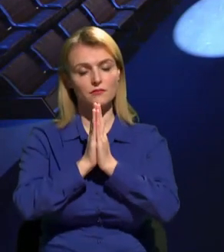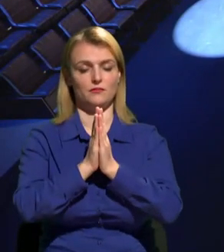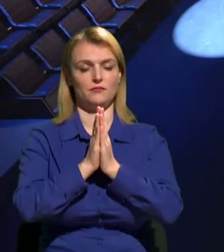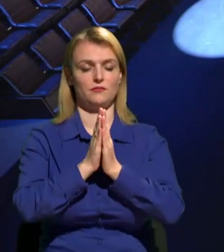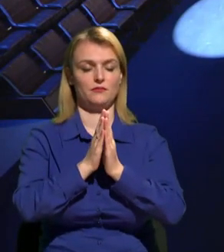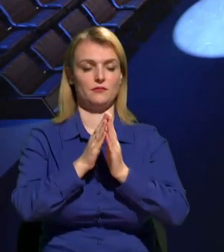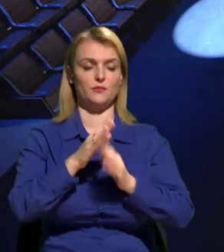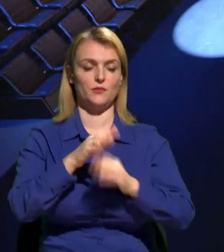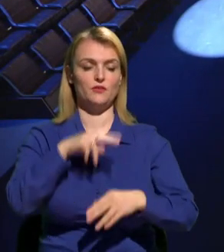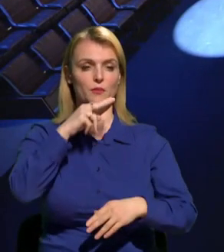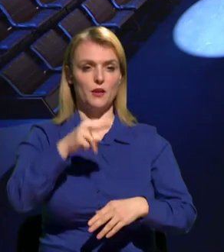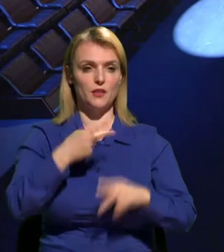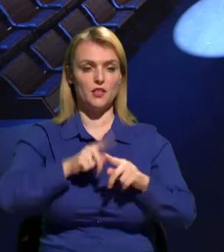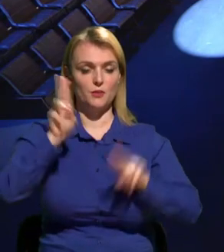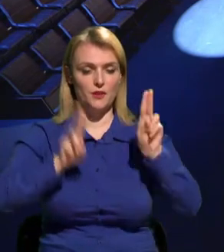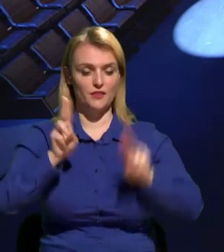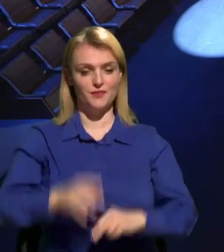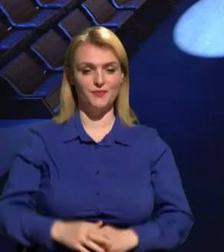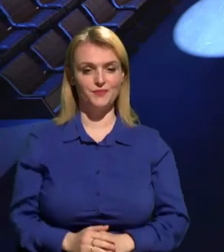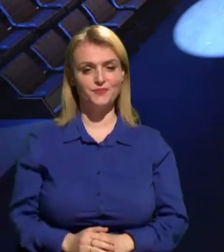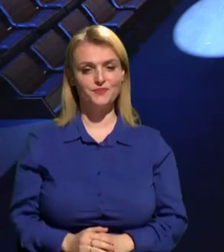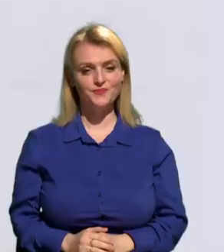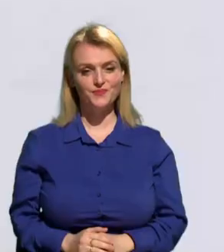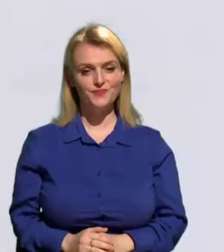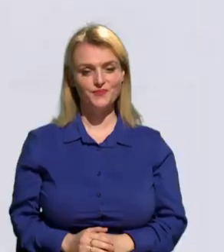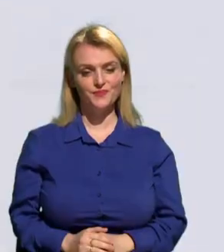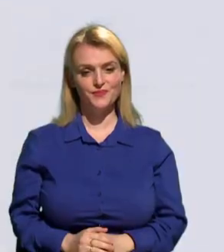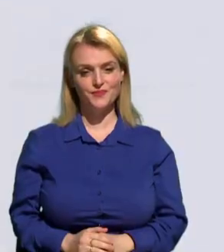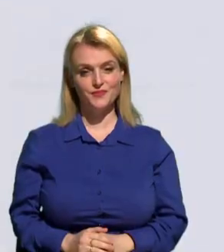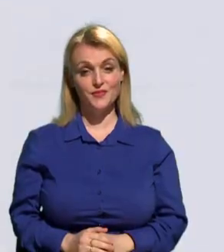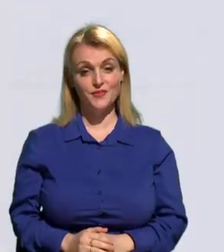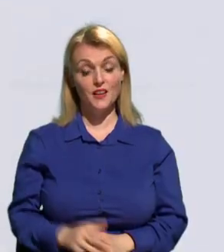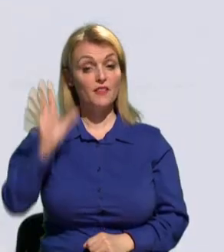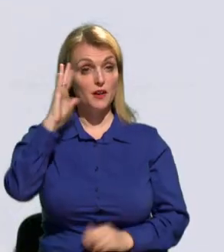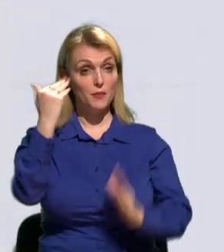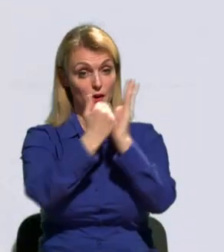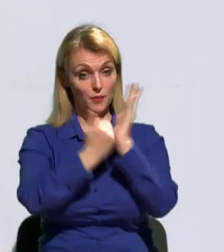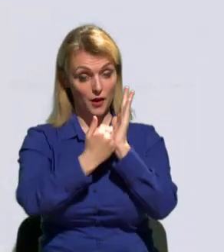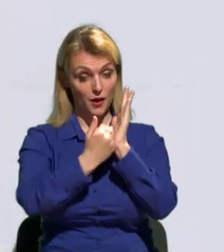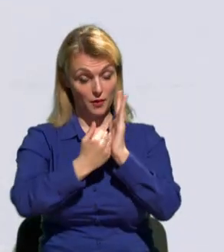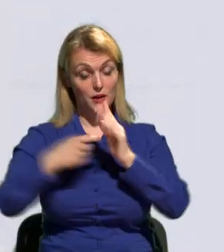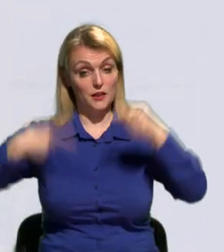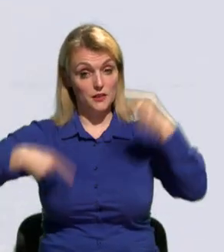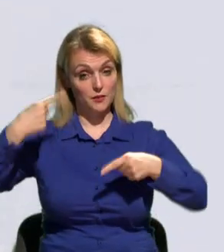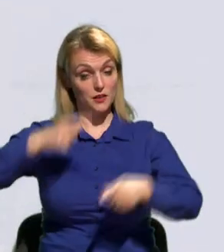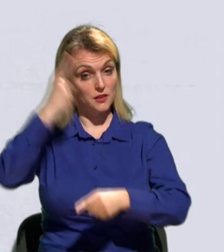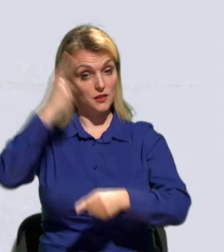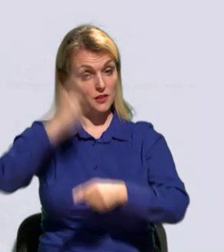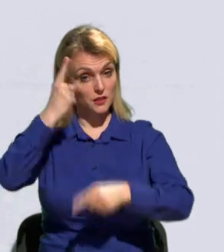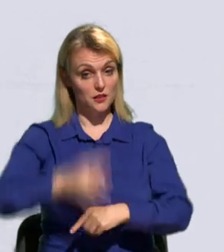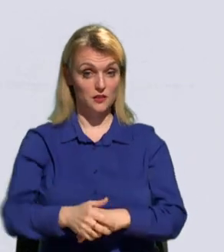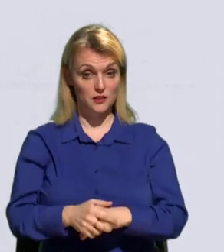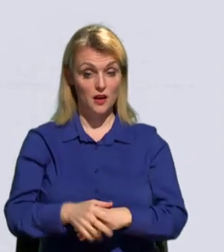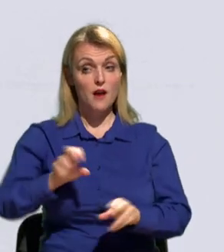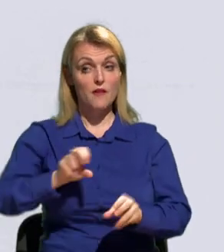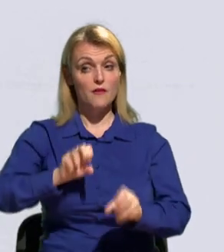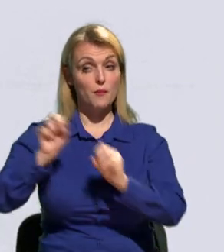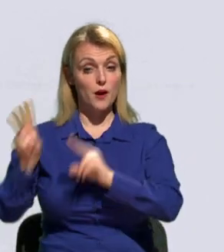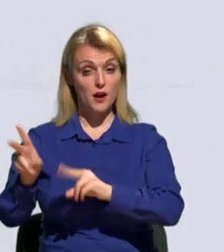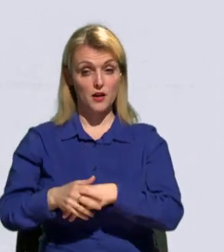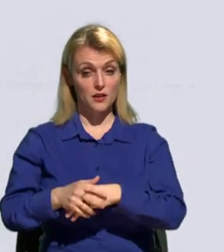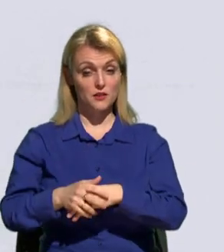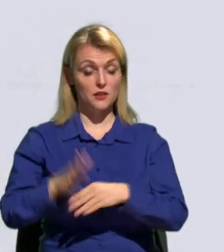de ele, le urmărim și revenim aici în studio la dezbateri. În cadrul emisiunii de dezbateri se interzice punerea în pericol a